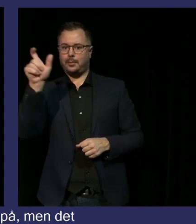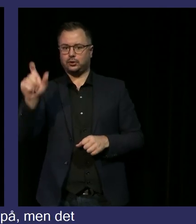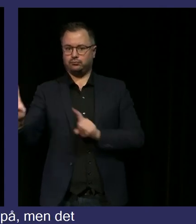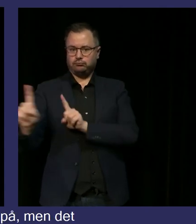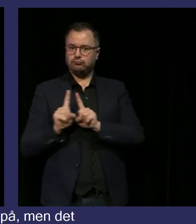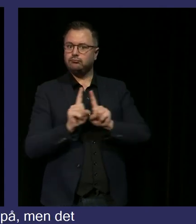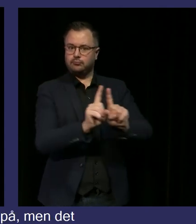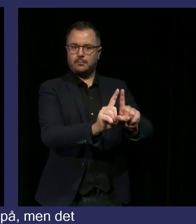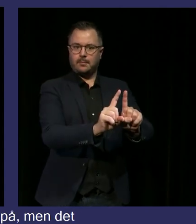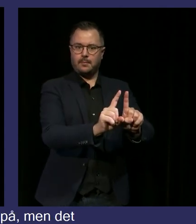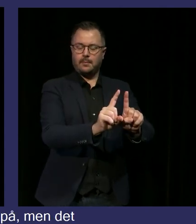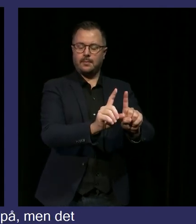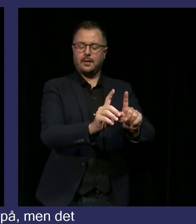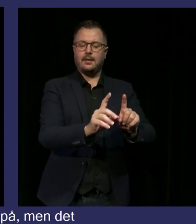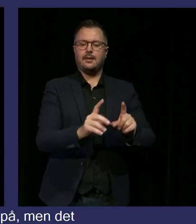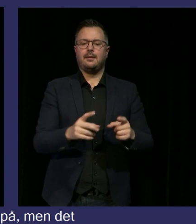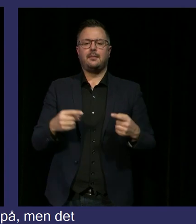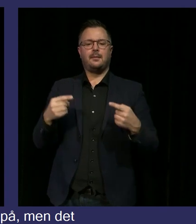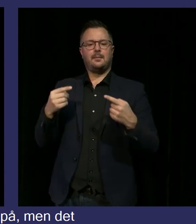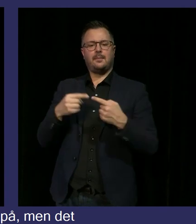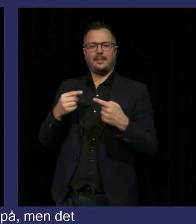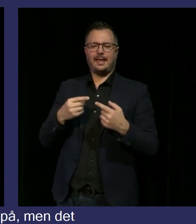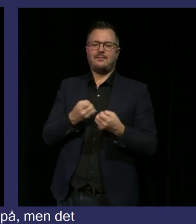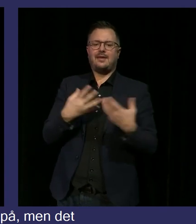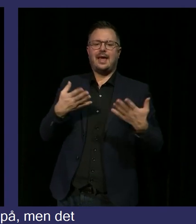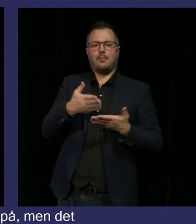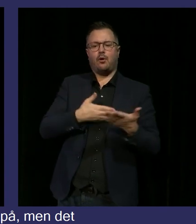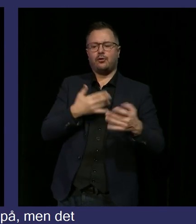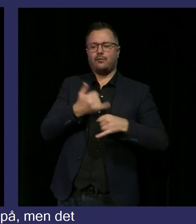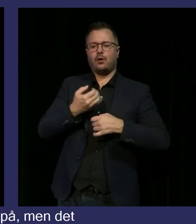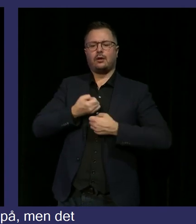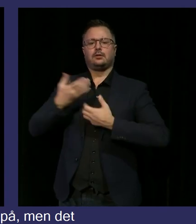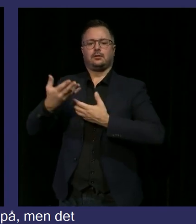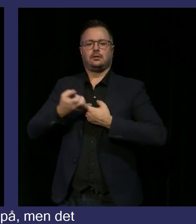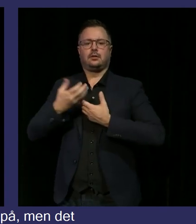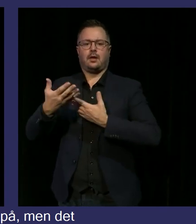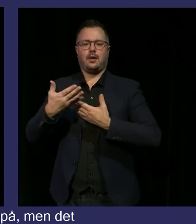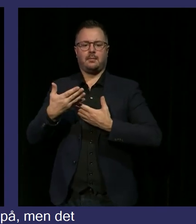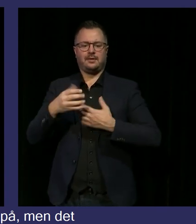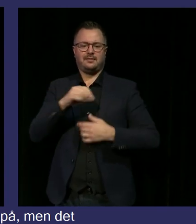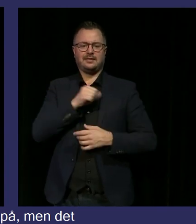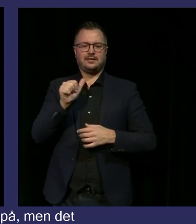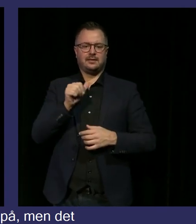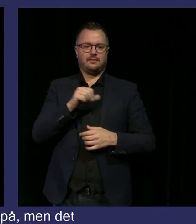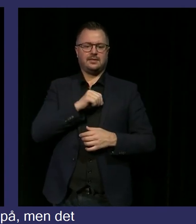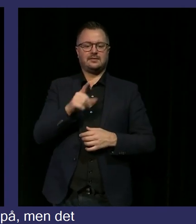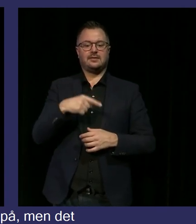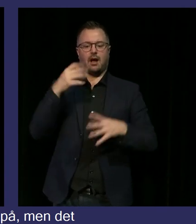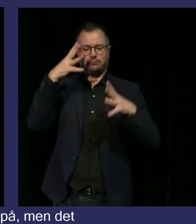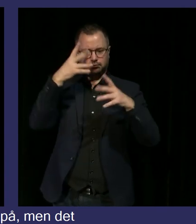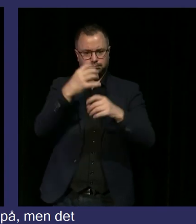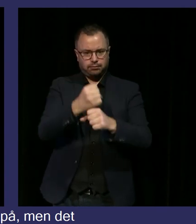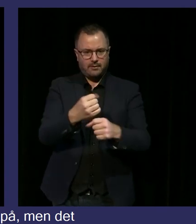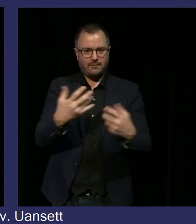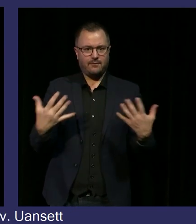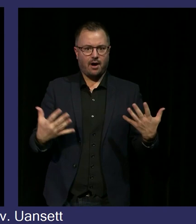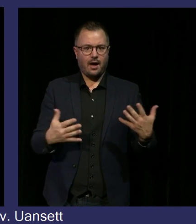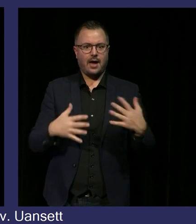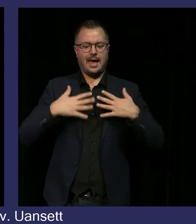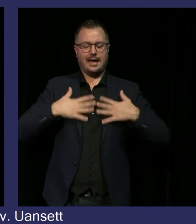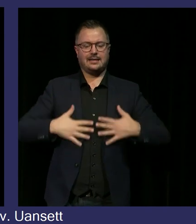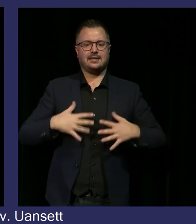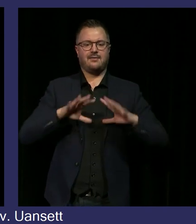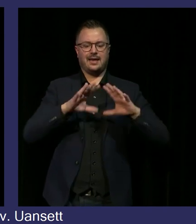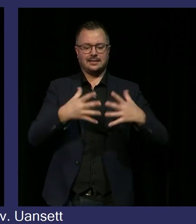sånn at her det liksom mange måter å gjøre det på, men det koker egentlig ned til at helsetjenesten må tilpasse